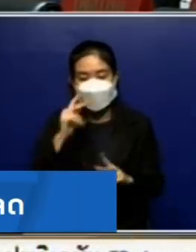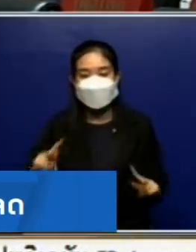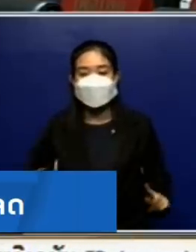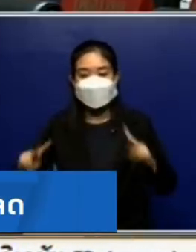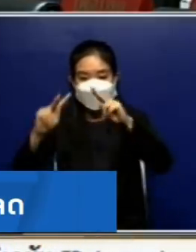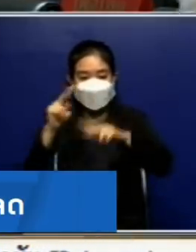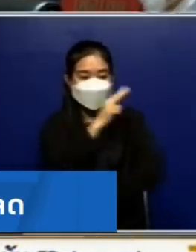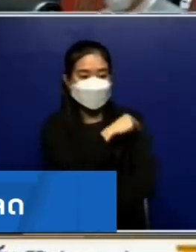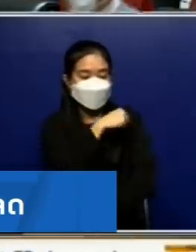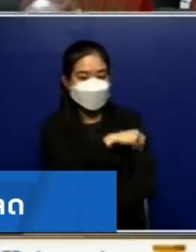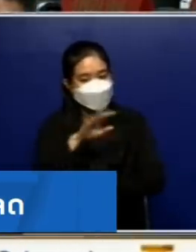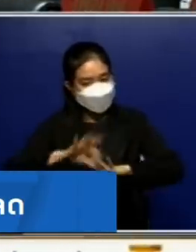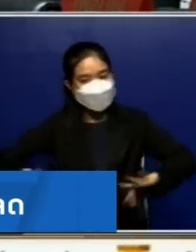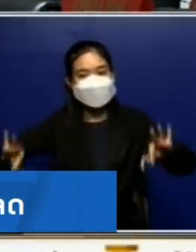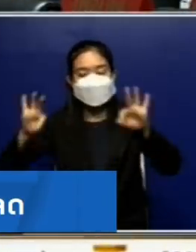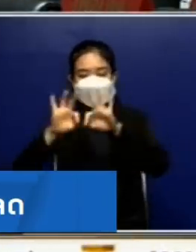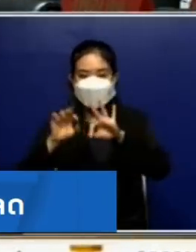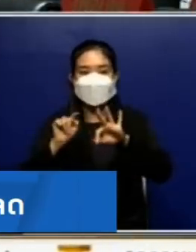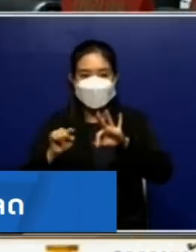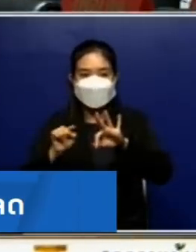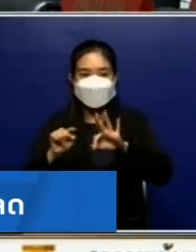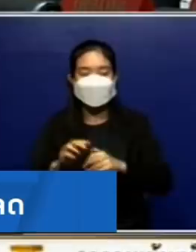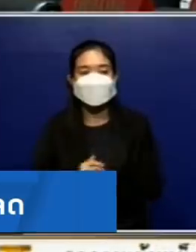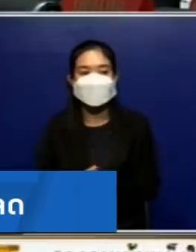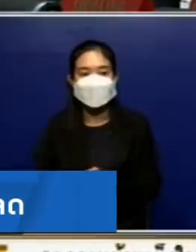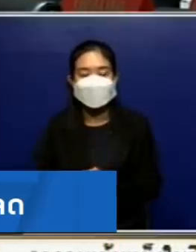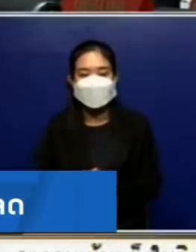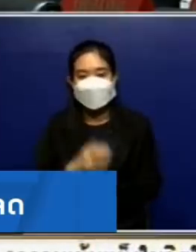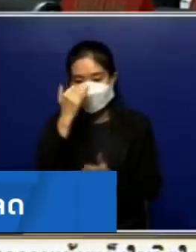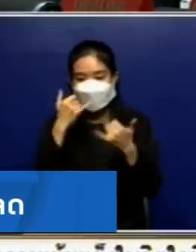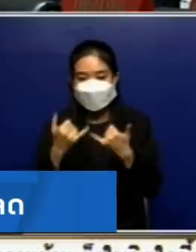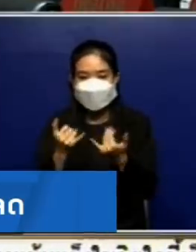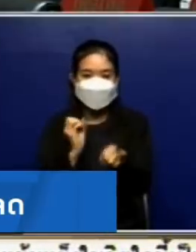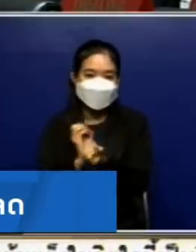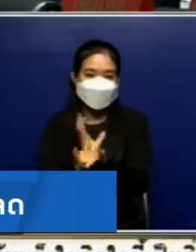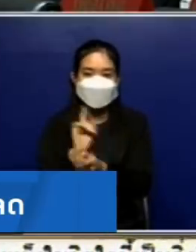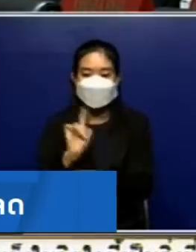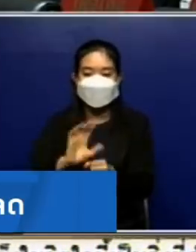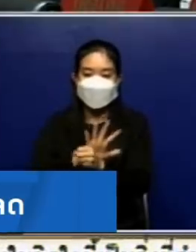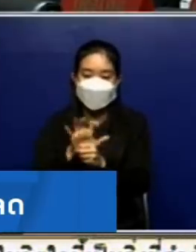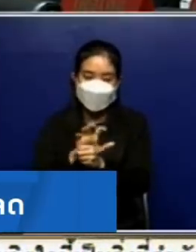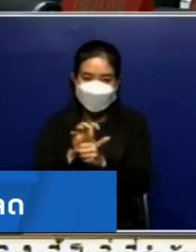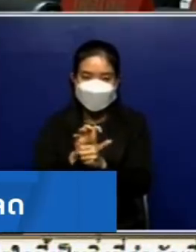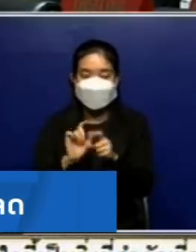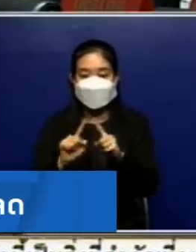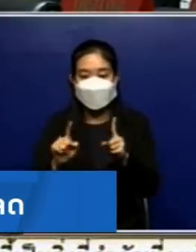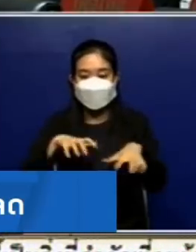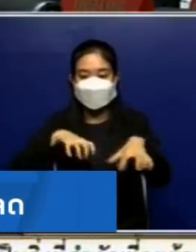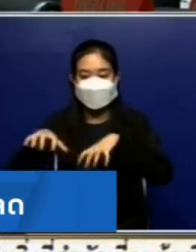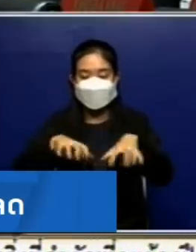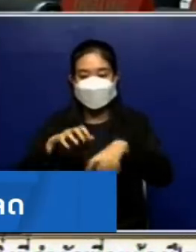การดูแลสุขภาพของพี่น้องคนไทยโดยเฉพาะอย่างยิ่งในสถานการณ์โควิดแต่วันนี้การจัดงบประมาณ